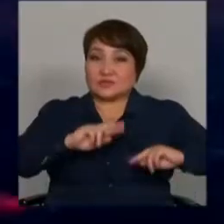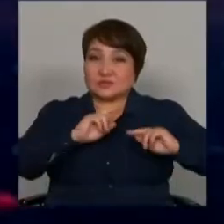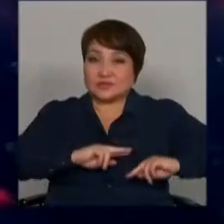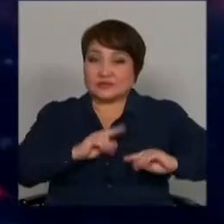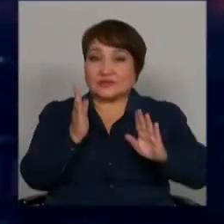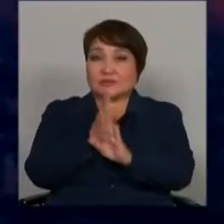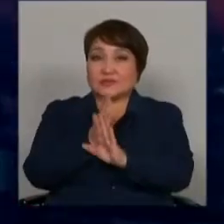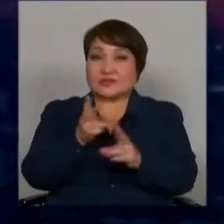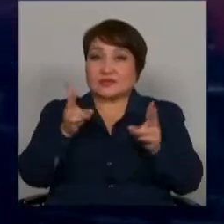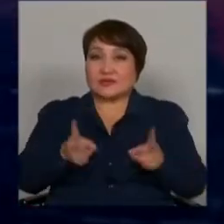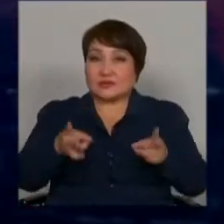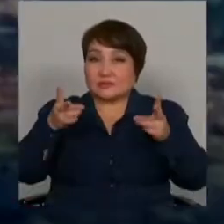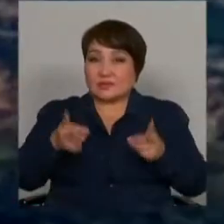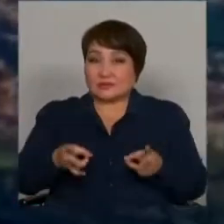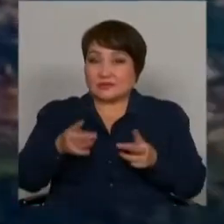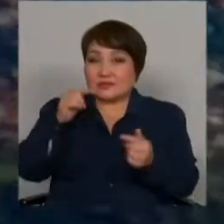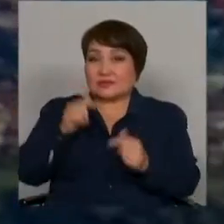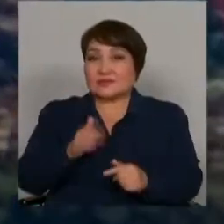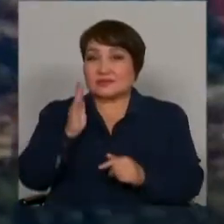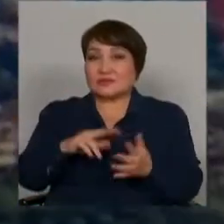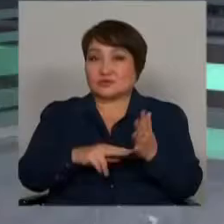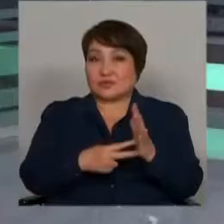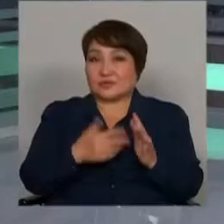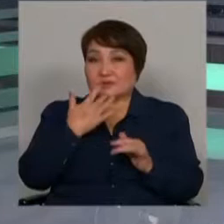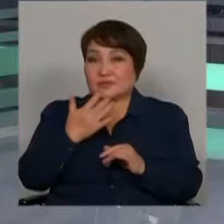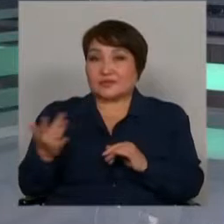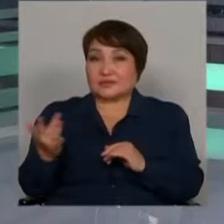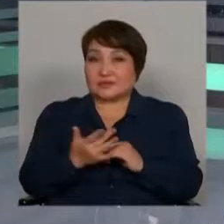апатқа қарсы алдағы жоспарларын баяндады.